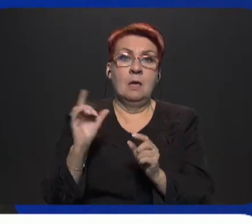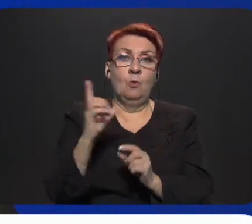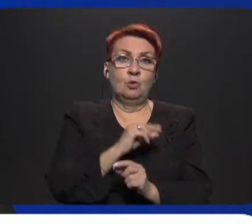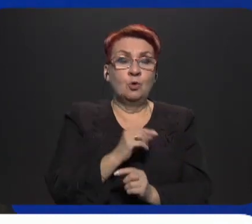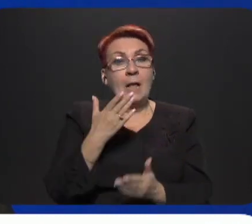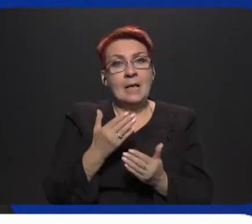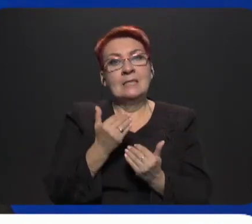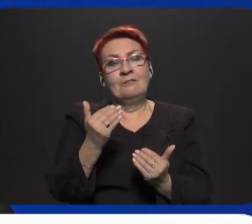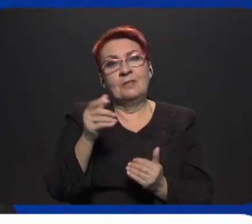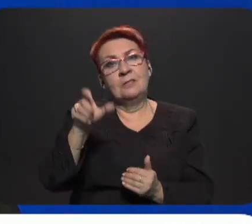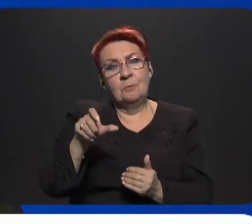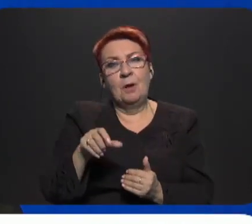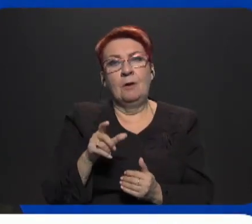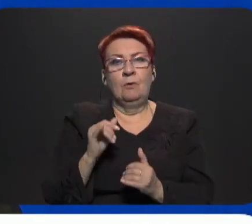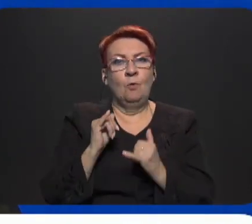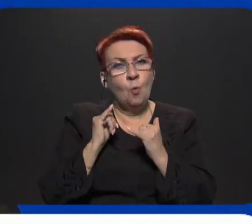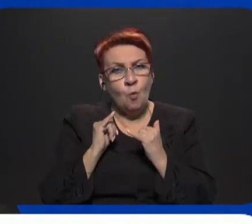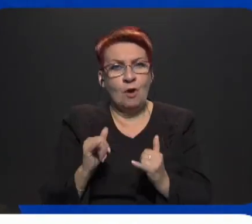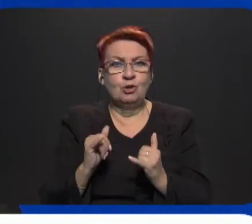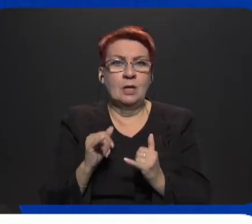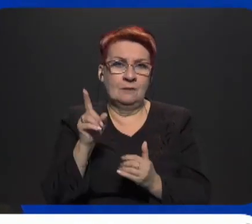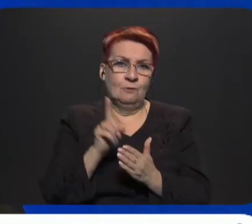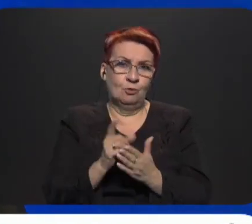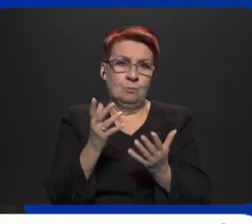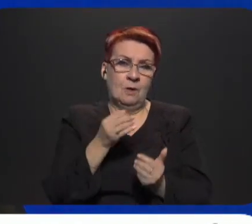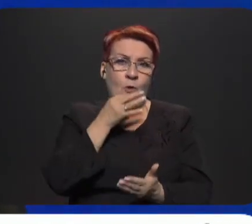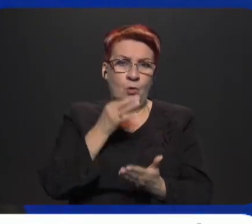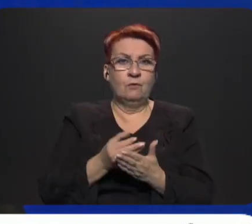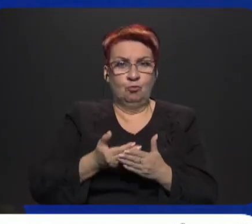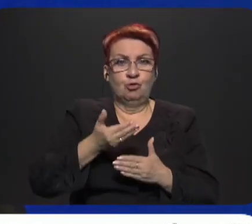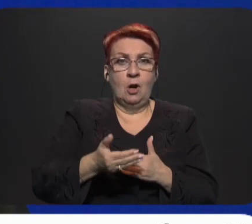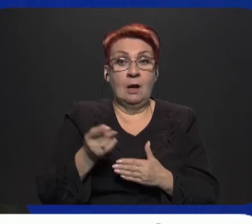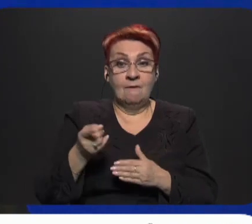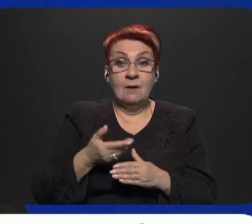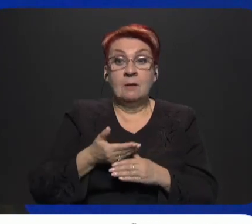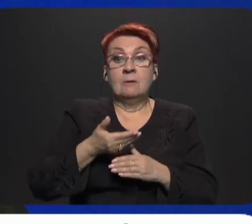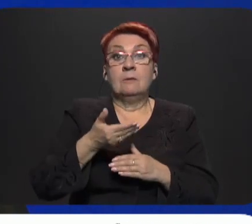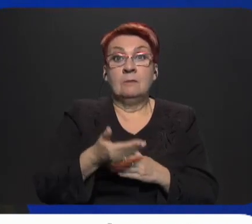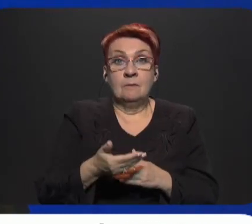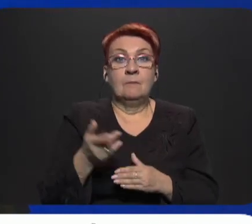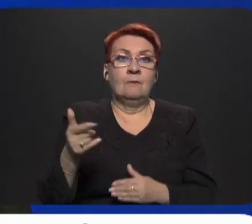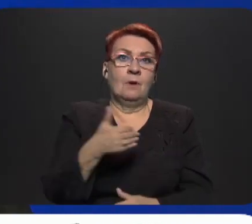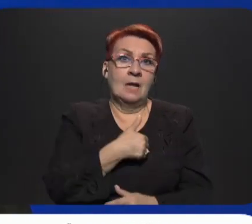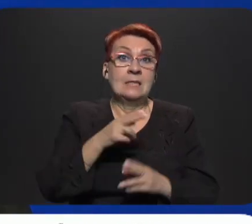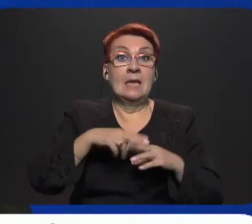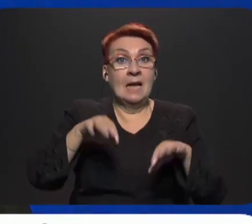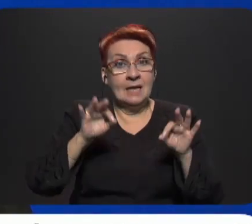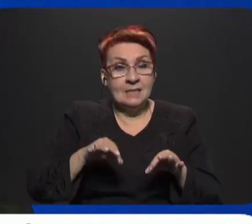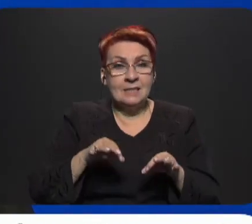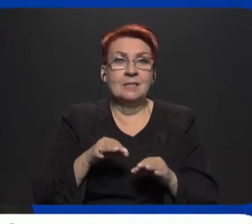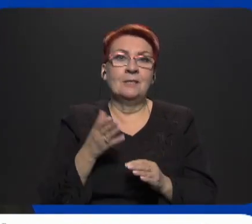как-то себя считает серьезным, он должен принимать ответственные шаги в своей жизни. Если решил креститься,